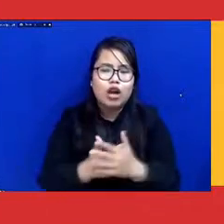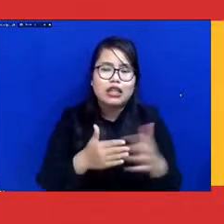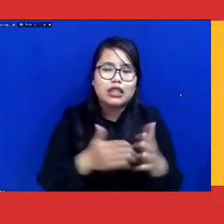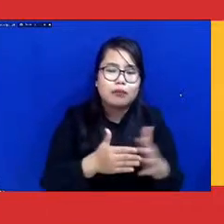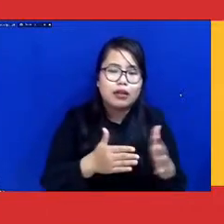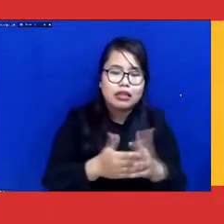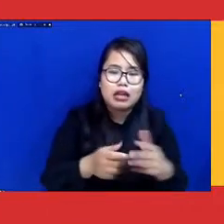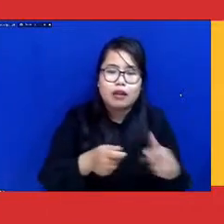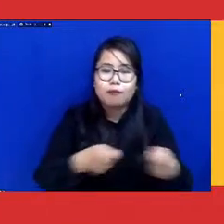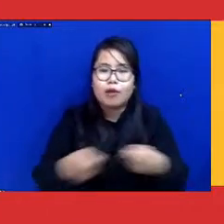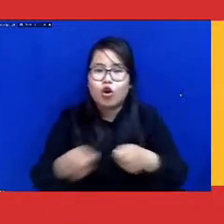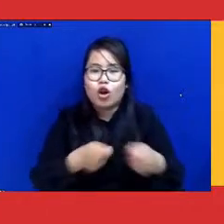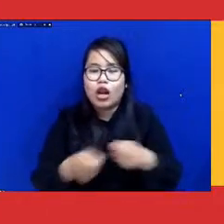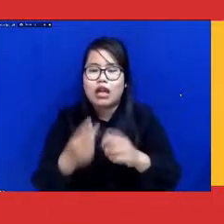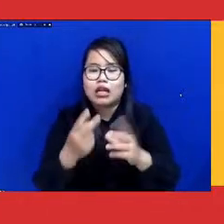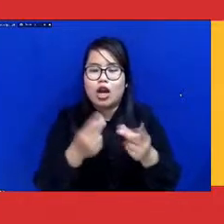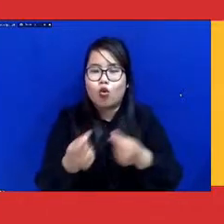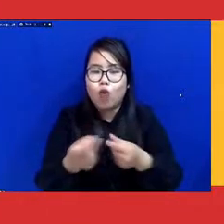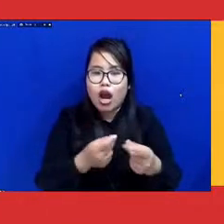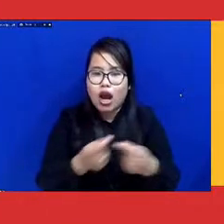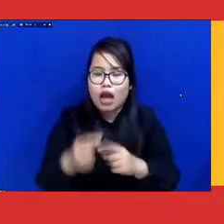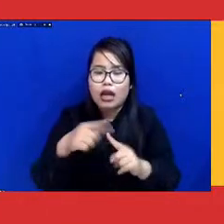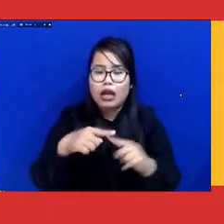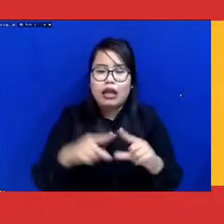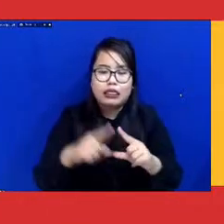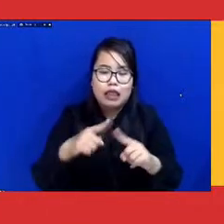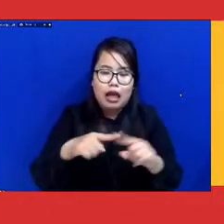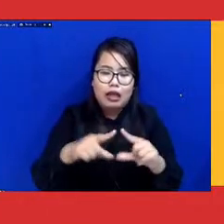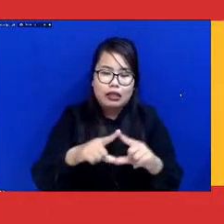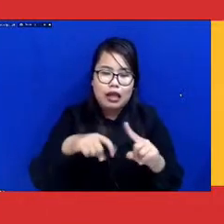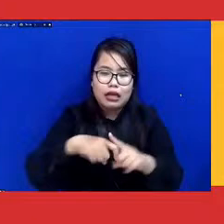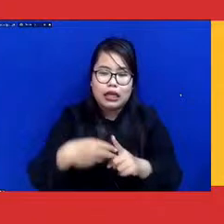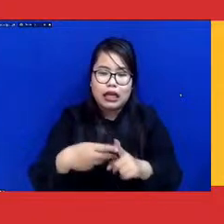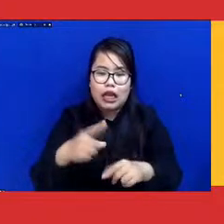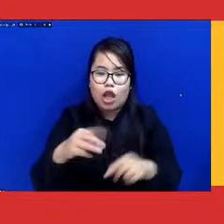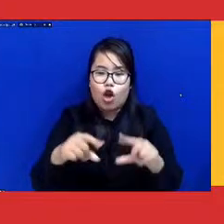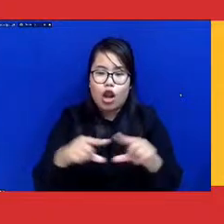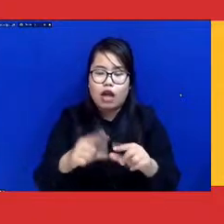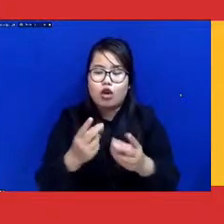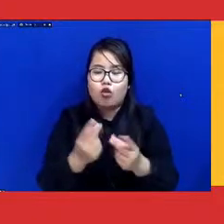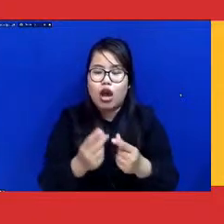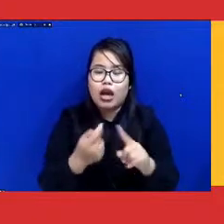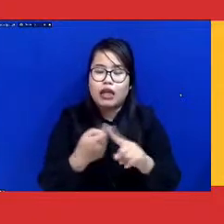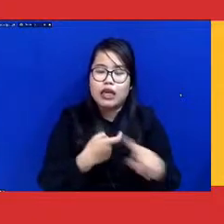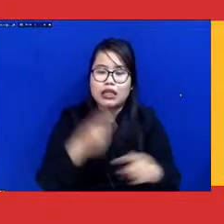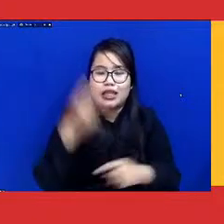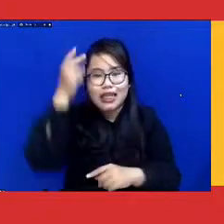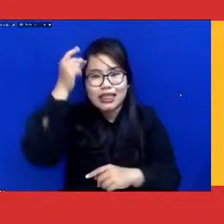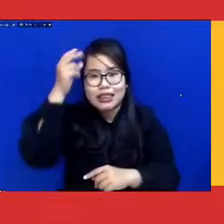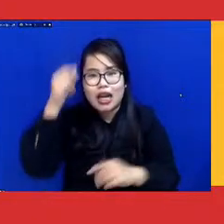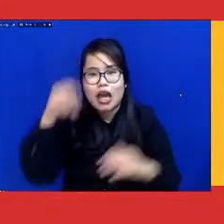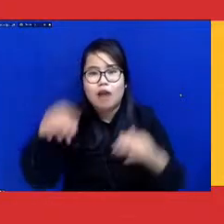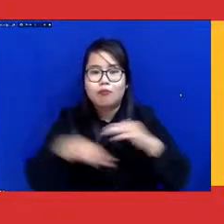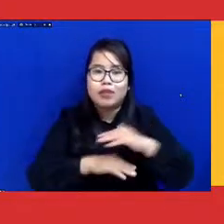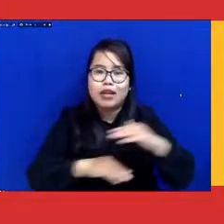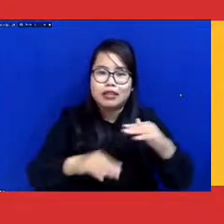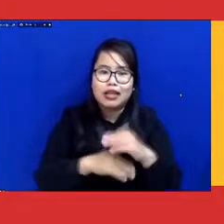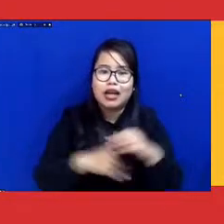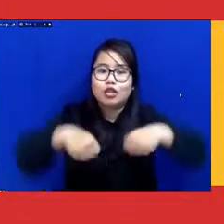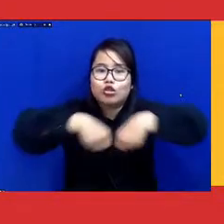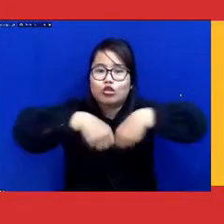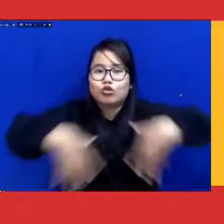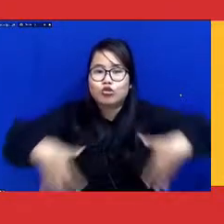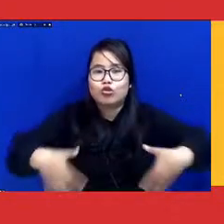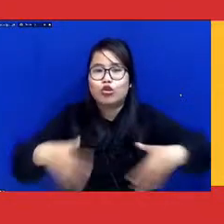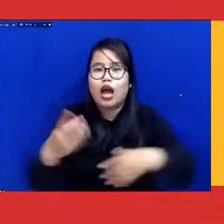pengelolaan keuangan, tata kelola keuangan mulai dari apa perencanaan berdasarkan struktur anggaran